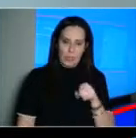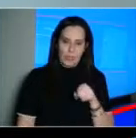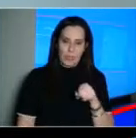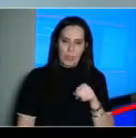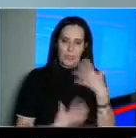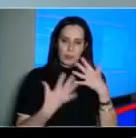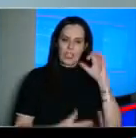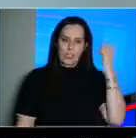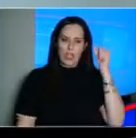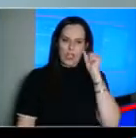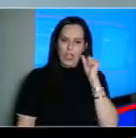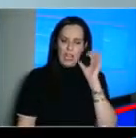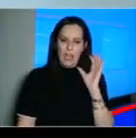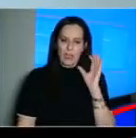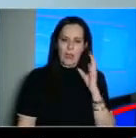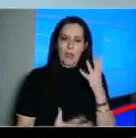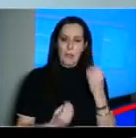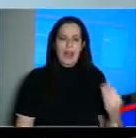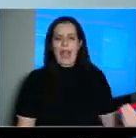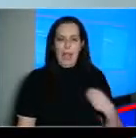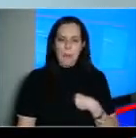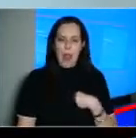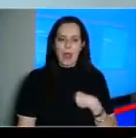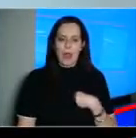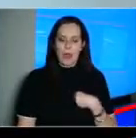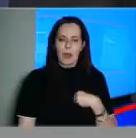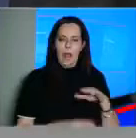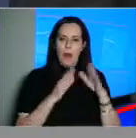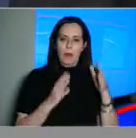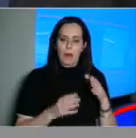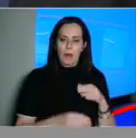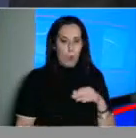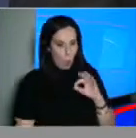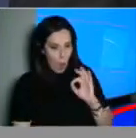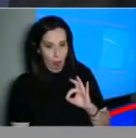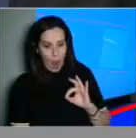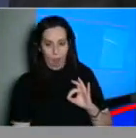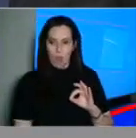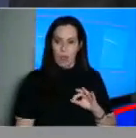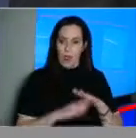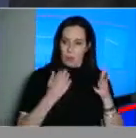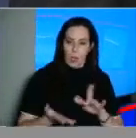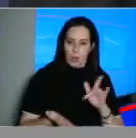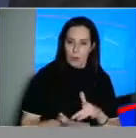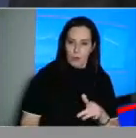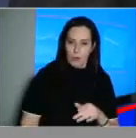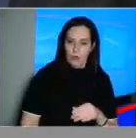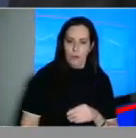נרטיב ציוני אשכנזי, מלא חמלה לממסד. וואלה. הממסד בדרך כלל לא נמצא,